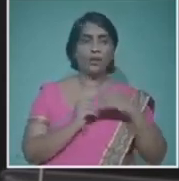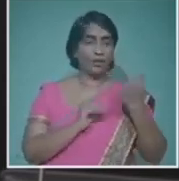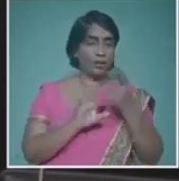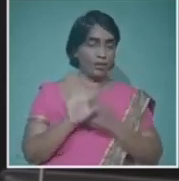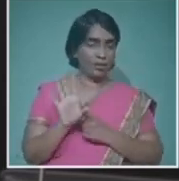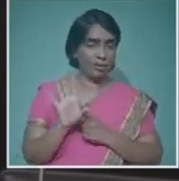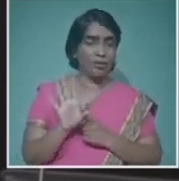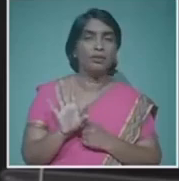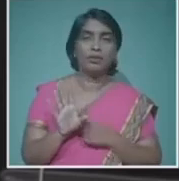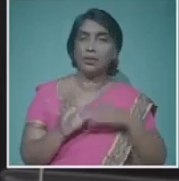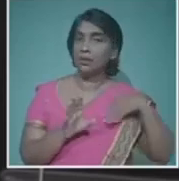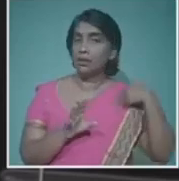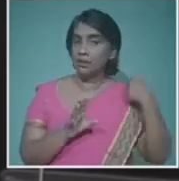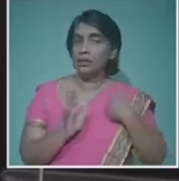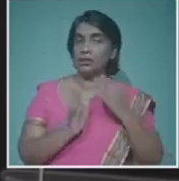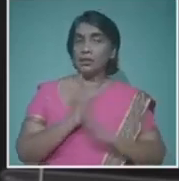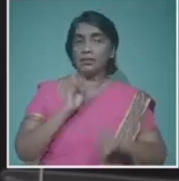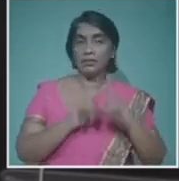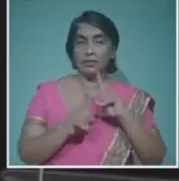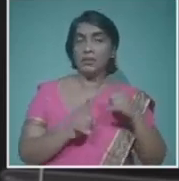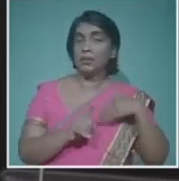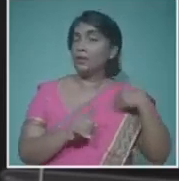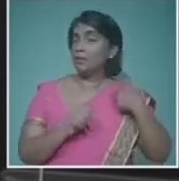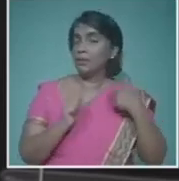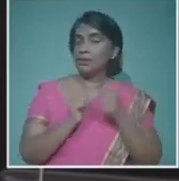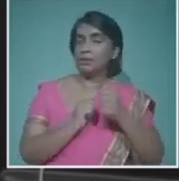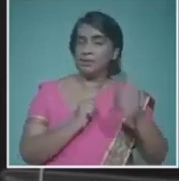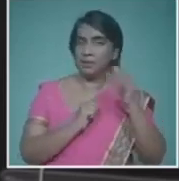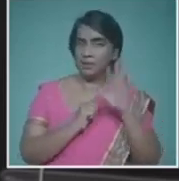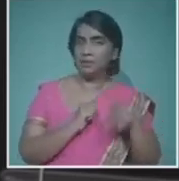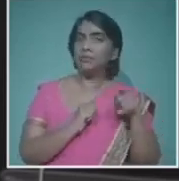වර්ෂයේදී ප්‍රධානතම අමාත්‍යාංශයේ ප්‍රධානතම කාර්යයක් හැටියට